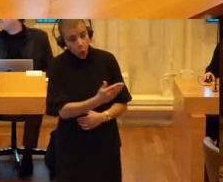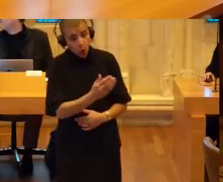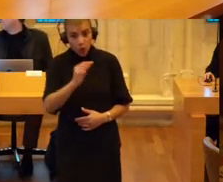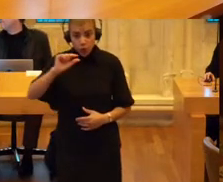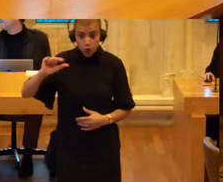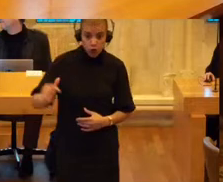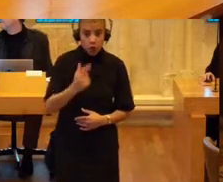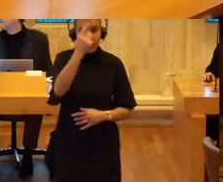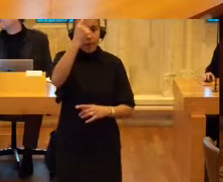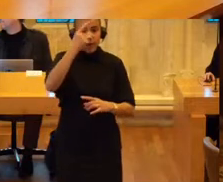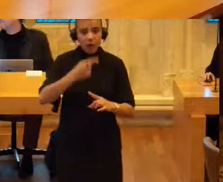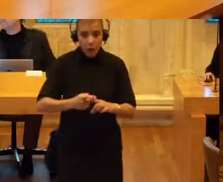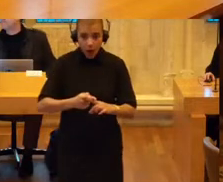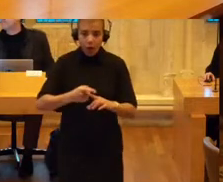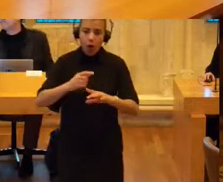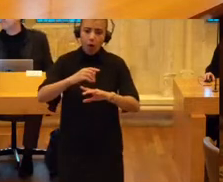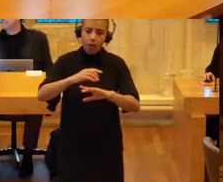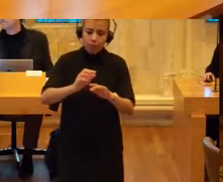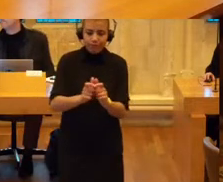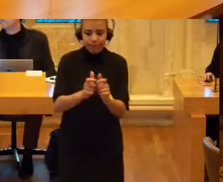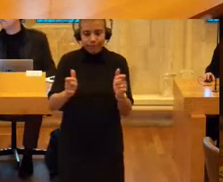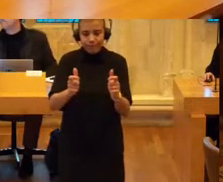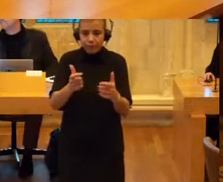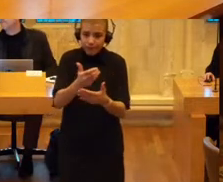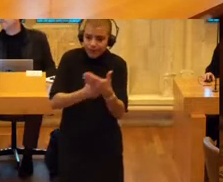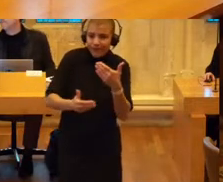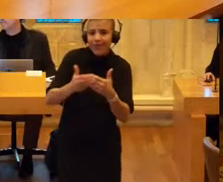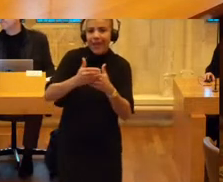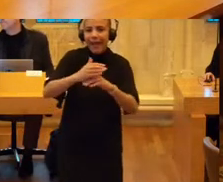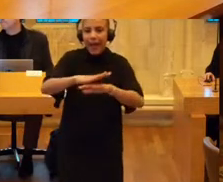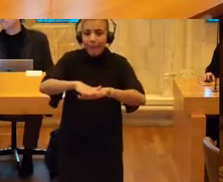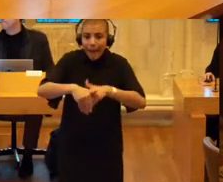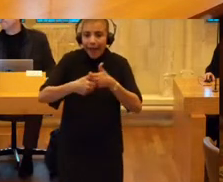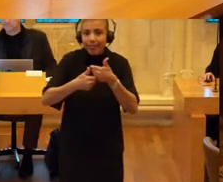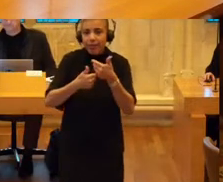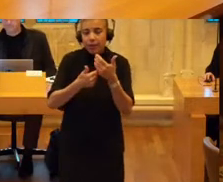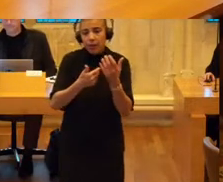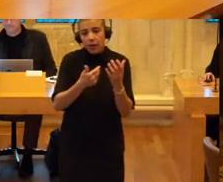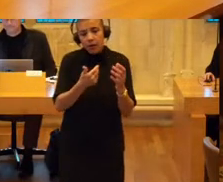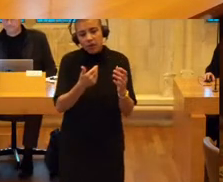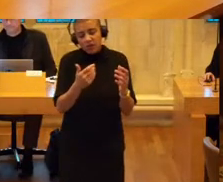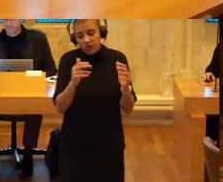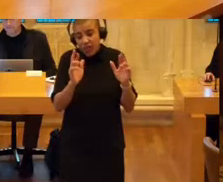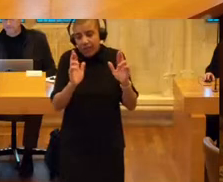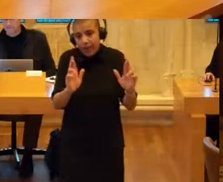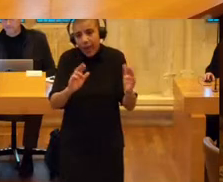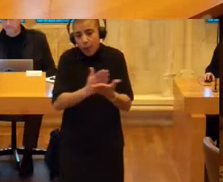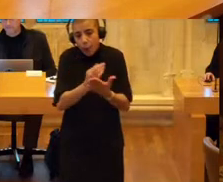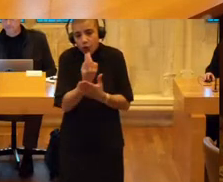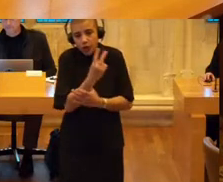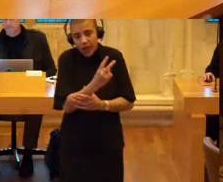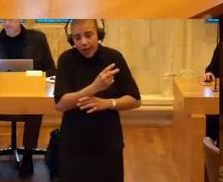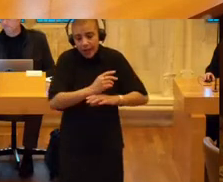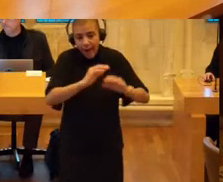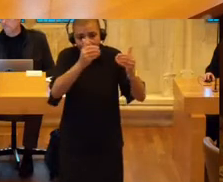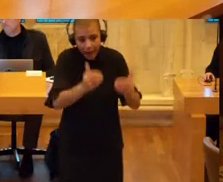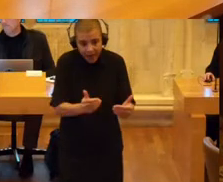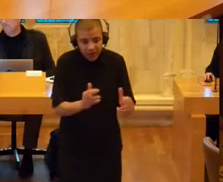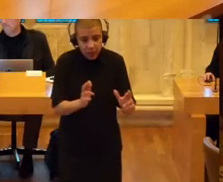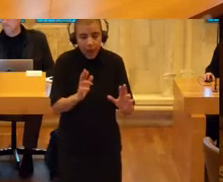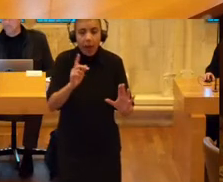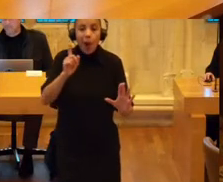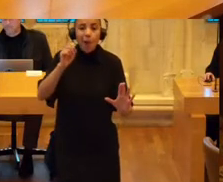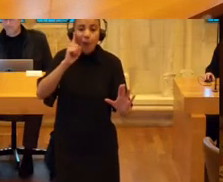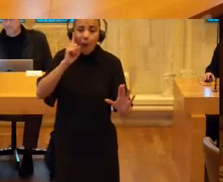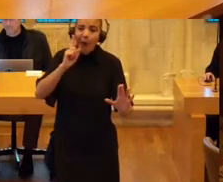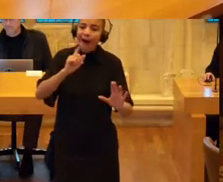EHPAD municipal, ça a l'avantage d'offrir des places supplémentaires, ça n'a pas forcément l'avantage